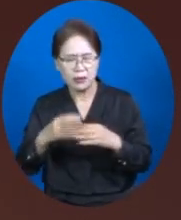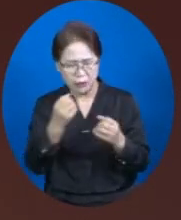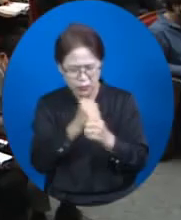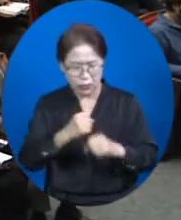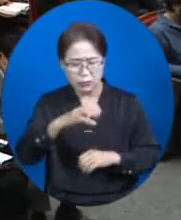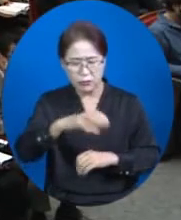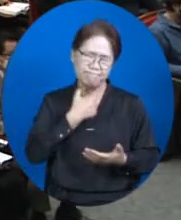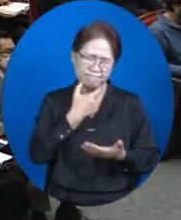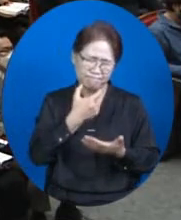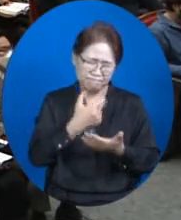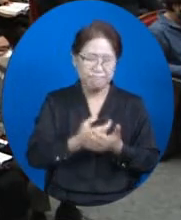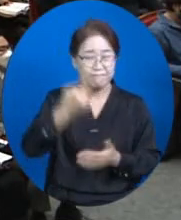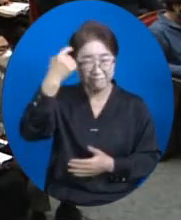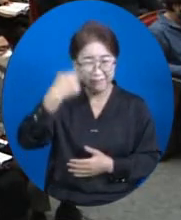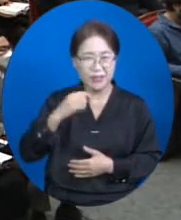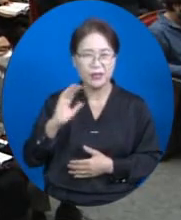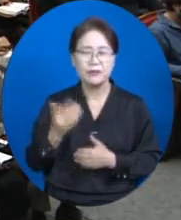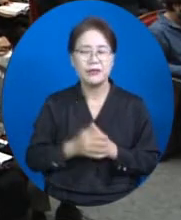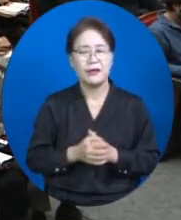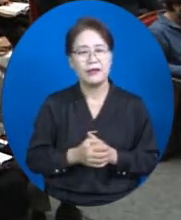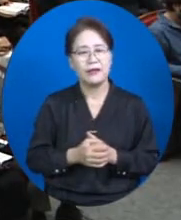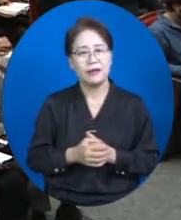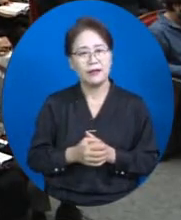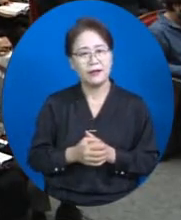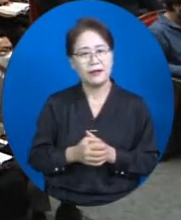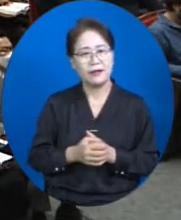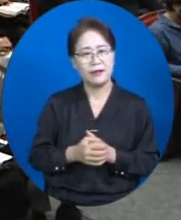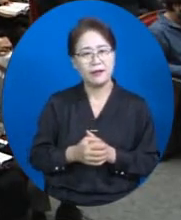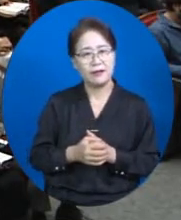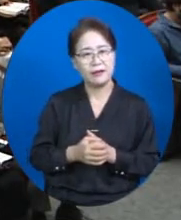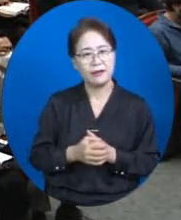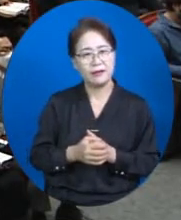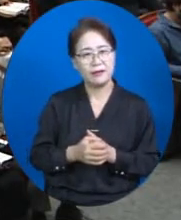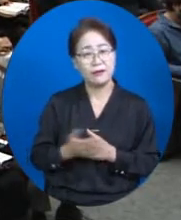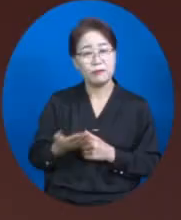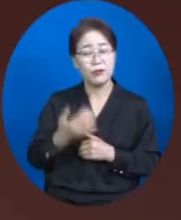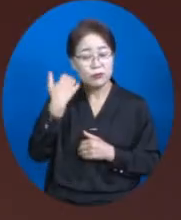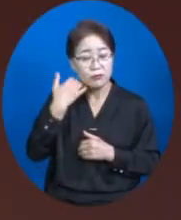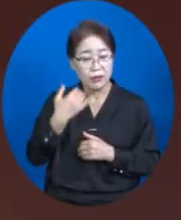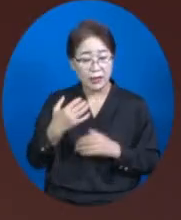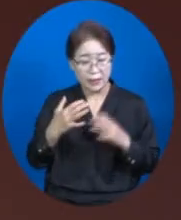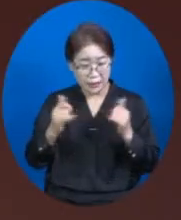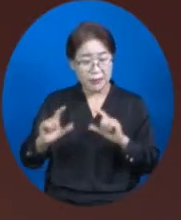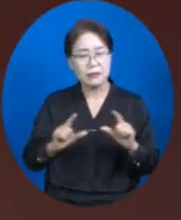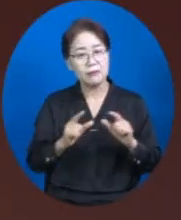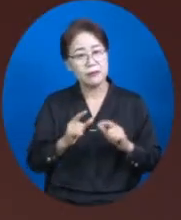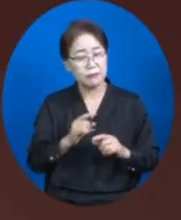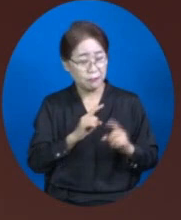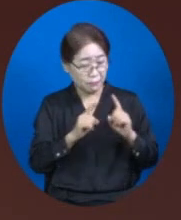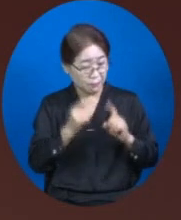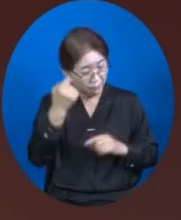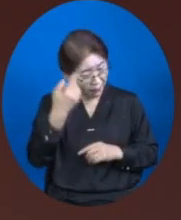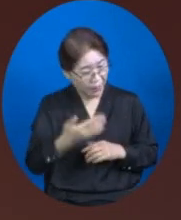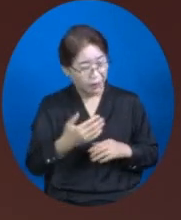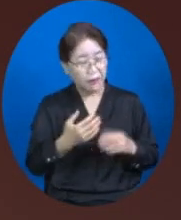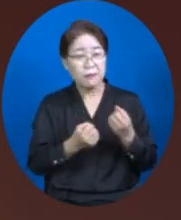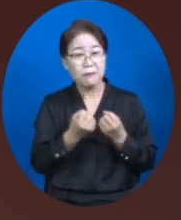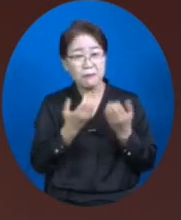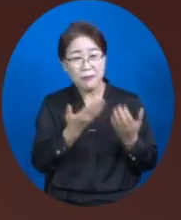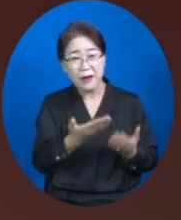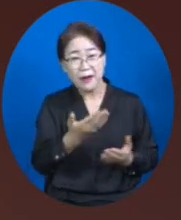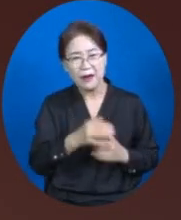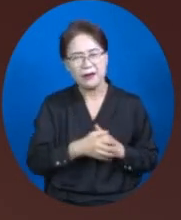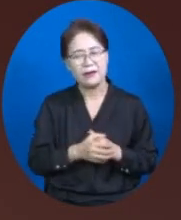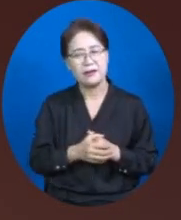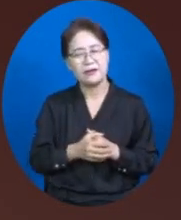보냈습니다 여러분 누가 인생을 말할 수 있습니까 오랫동안 인생을 살아오면서